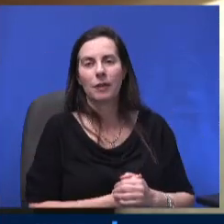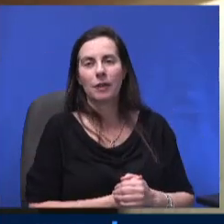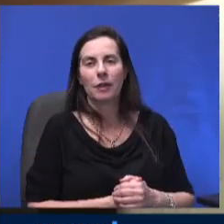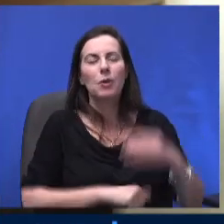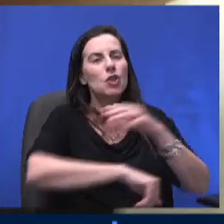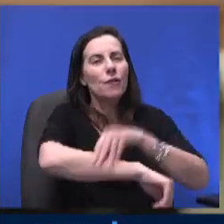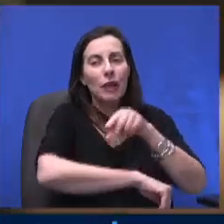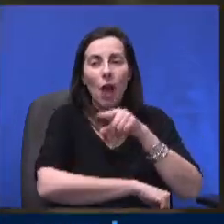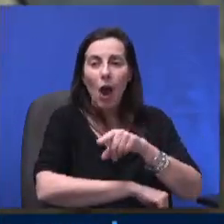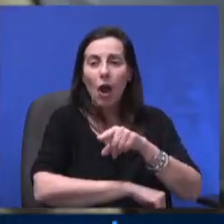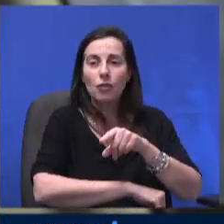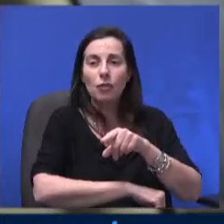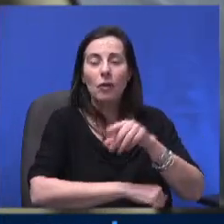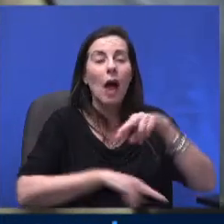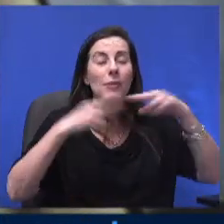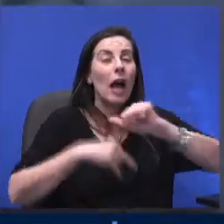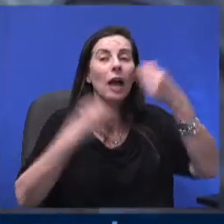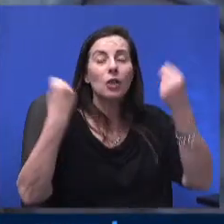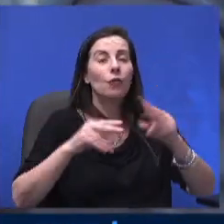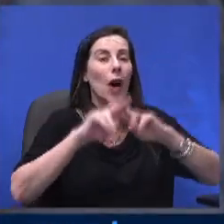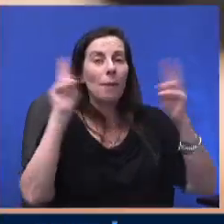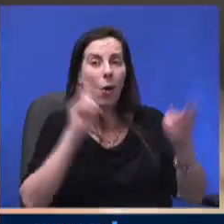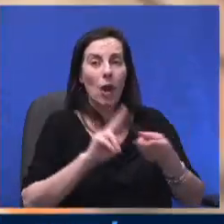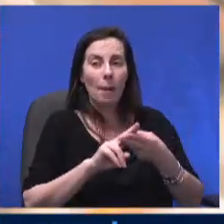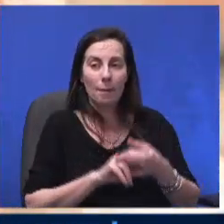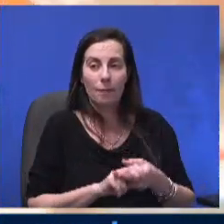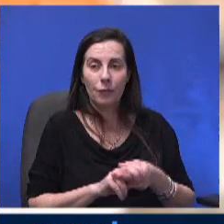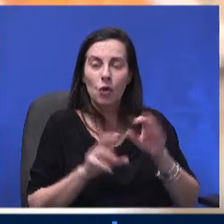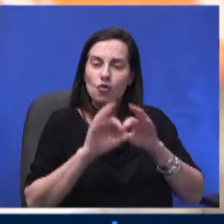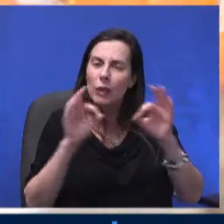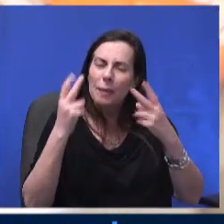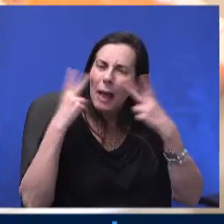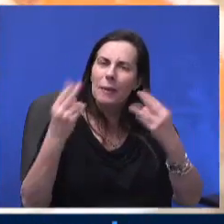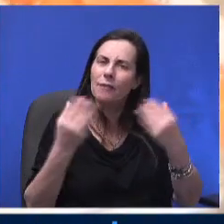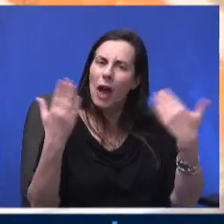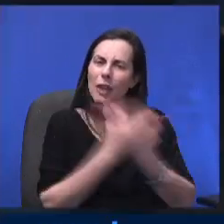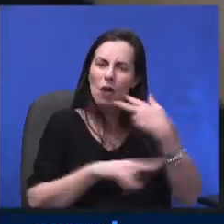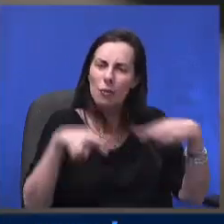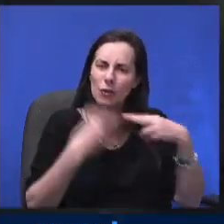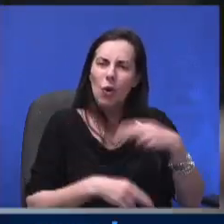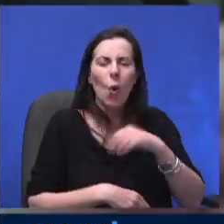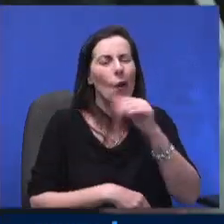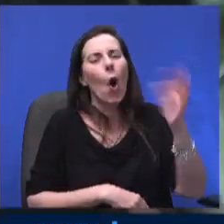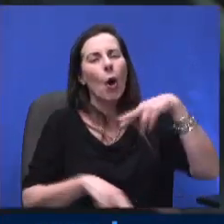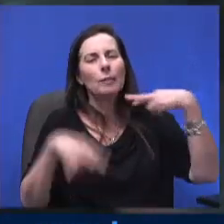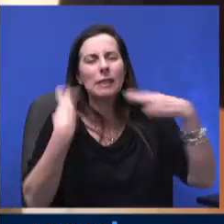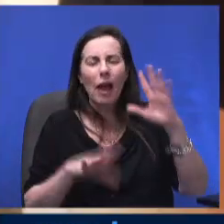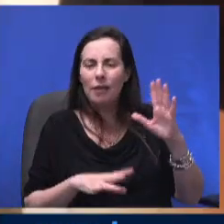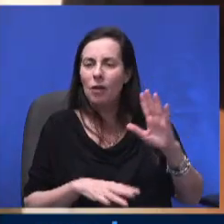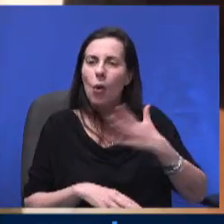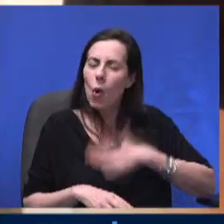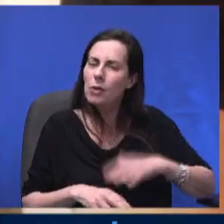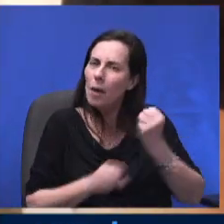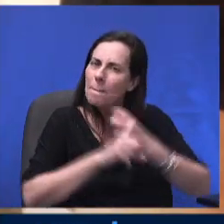בתואר המסעדה הטובה בעולם. כשהוא התחיל לחפש כיוון למסעדה שלו, לא רוצה להיות עוד מסעדת משלני, והוא באמת עשה מחקר מאוד מעמיק